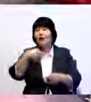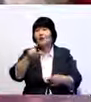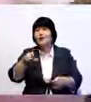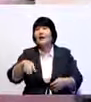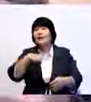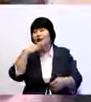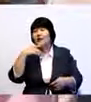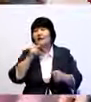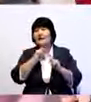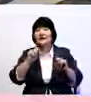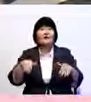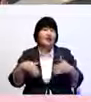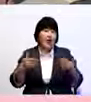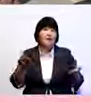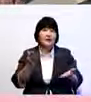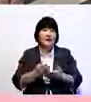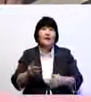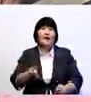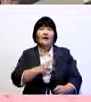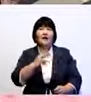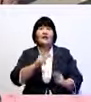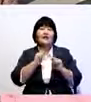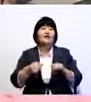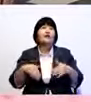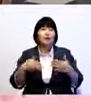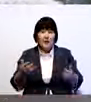азаматтарға сыйлықтар табысталып, ынталандыру сыйлықтары